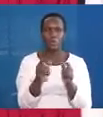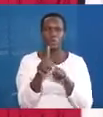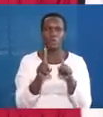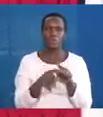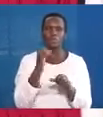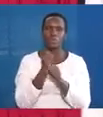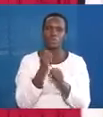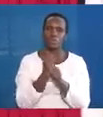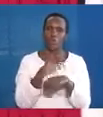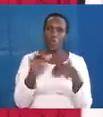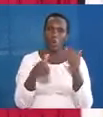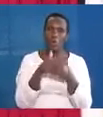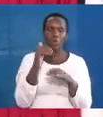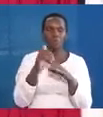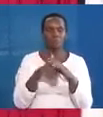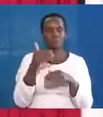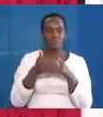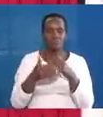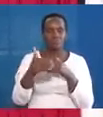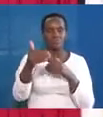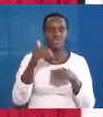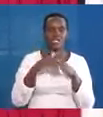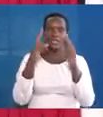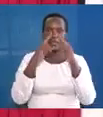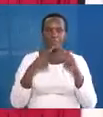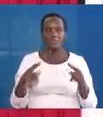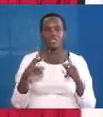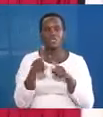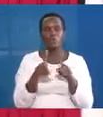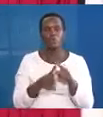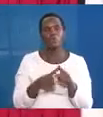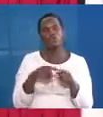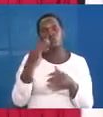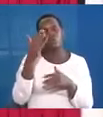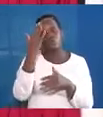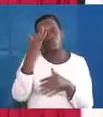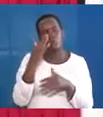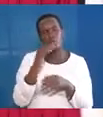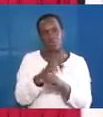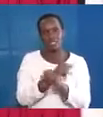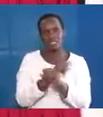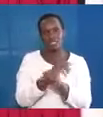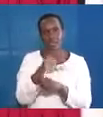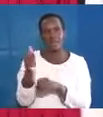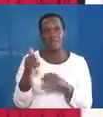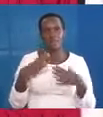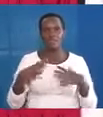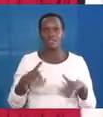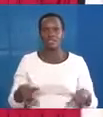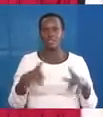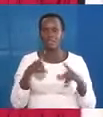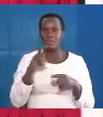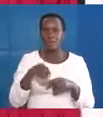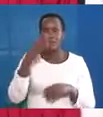yale ambayo yako mbele yetu kwa amani na kwa kujuliana hali, tukijua ya kwamba